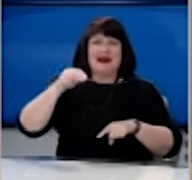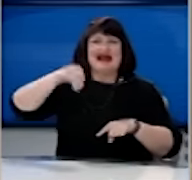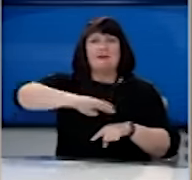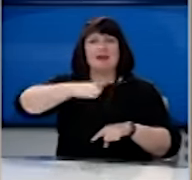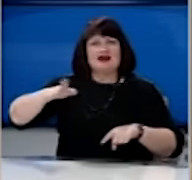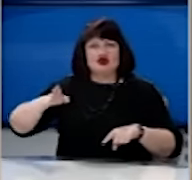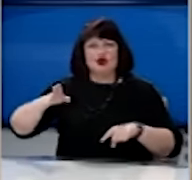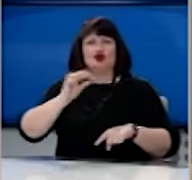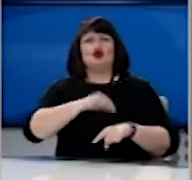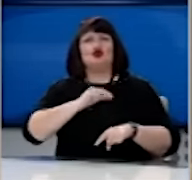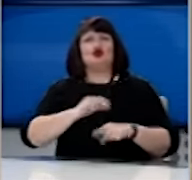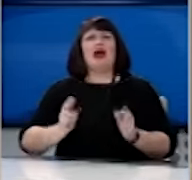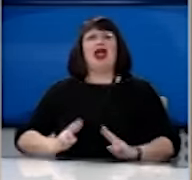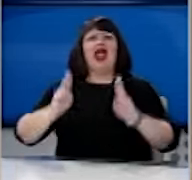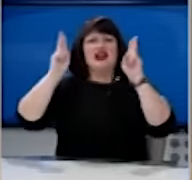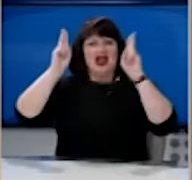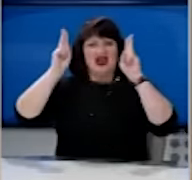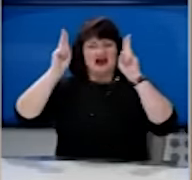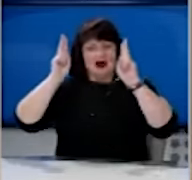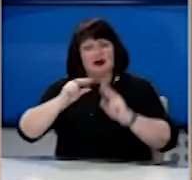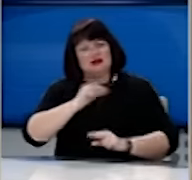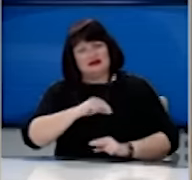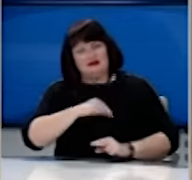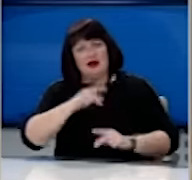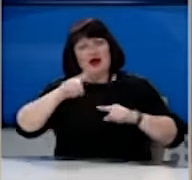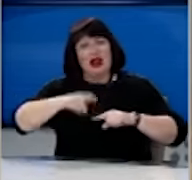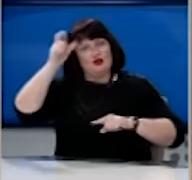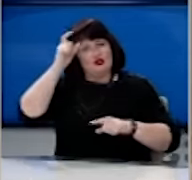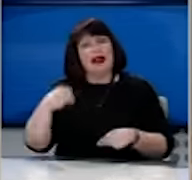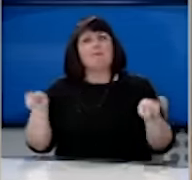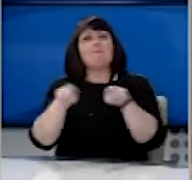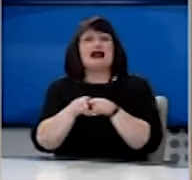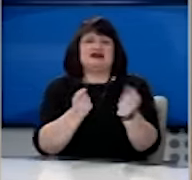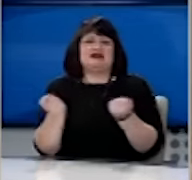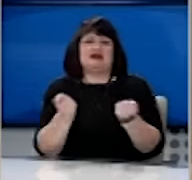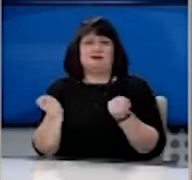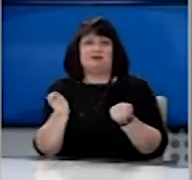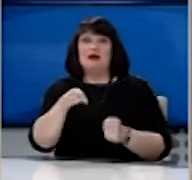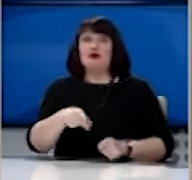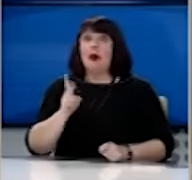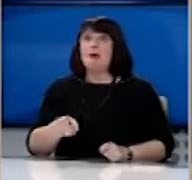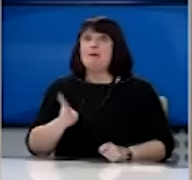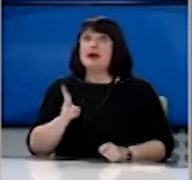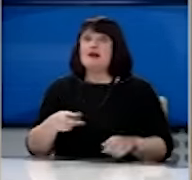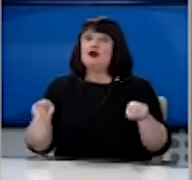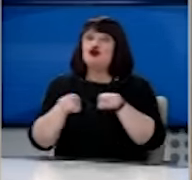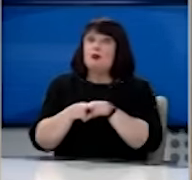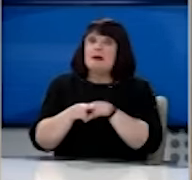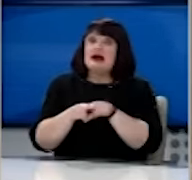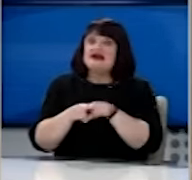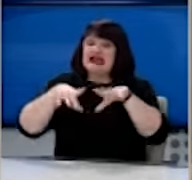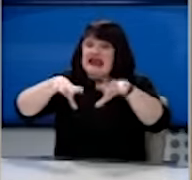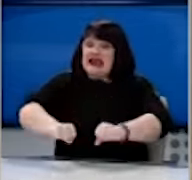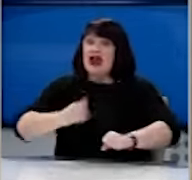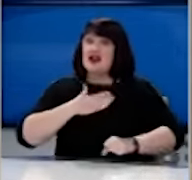ενεργειακών και άλλων πολύ μεγάλων ομίλων. Αυτά όμως συνεπάγονται σοβαρούς κινδύνους για την